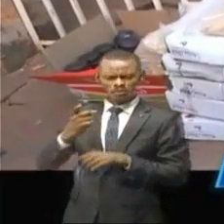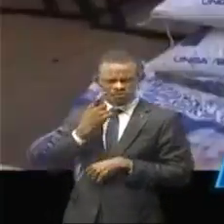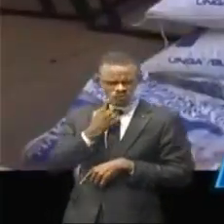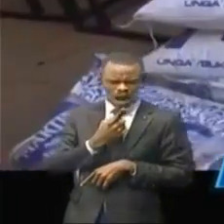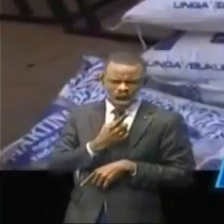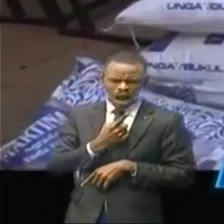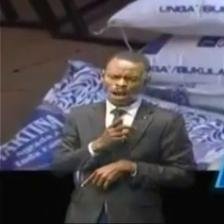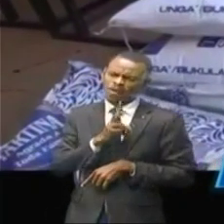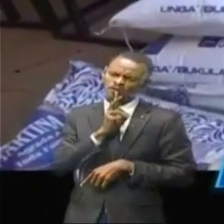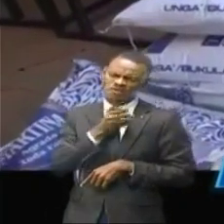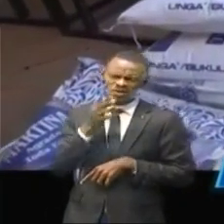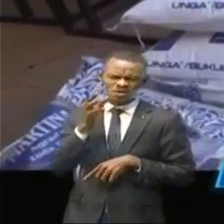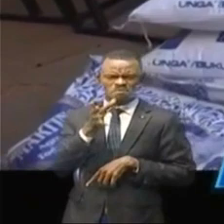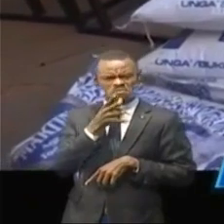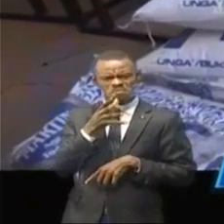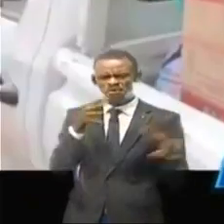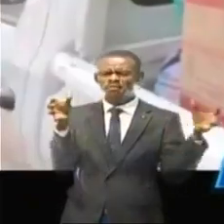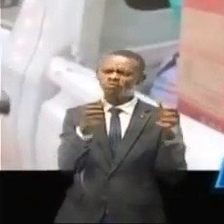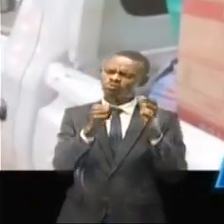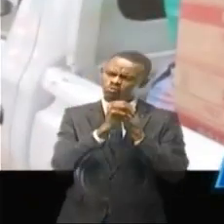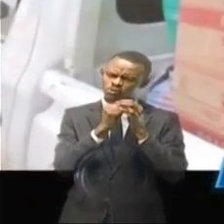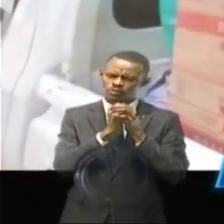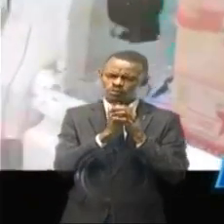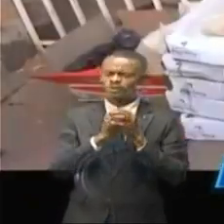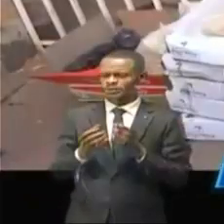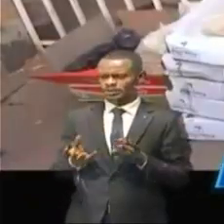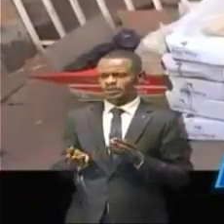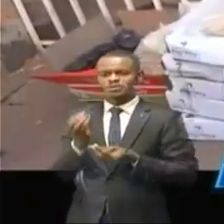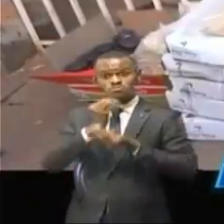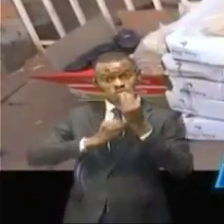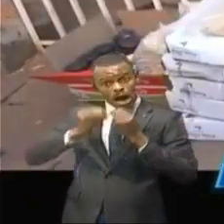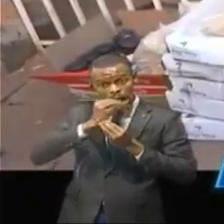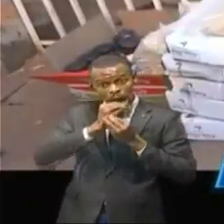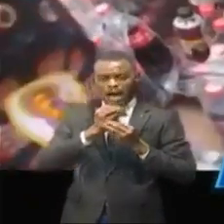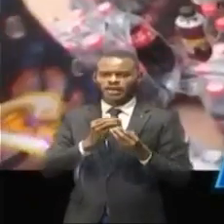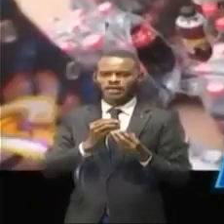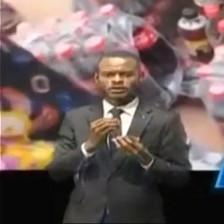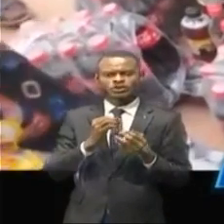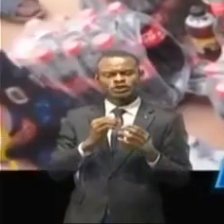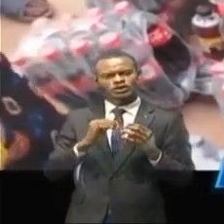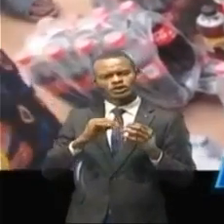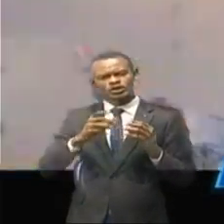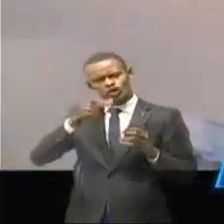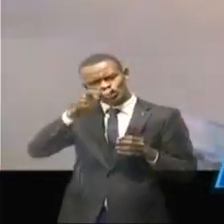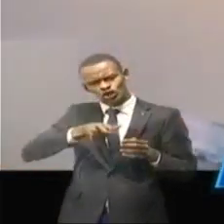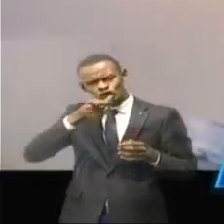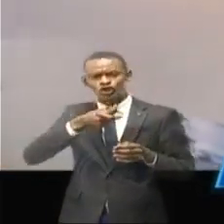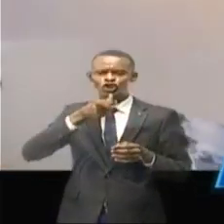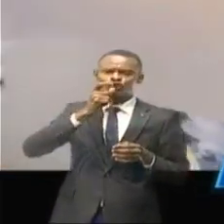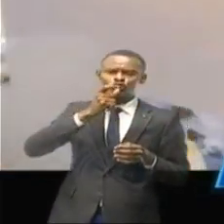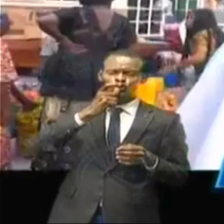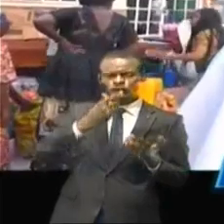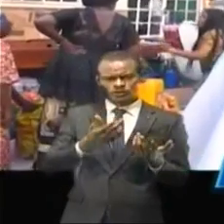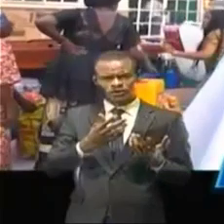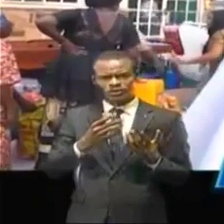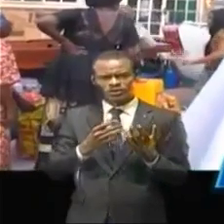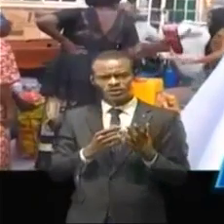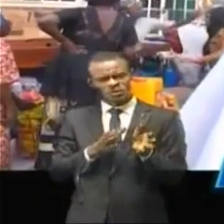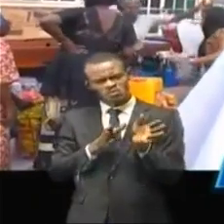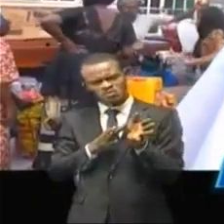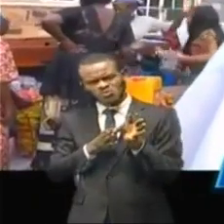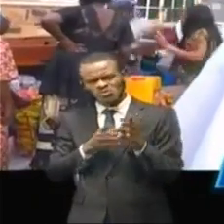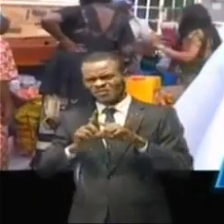sacs de farine, de maïs, de la viande, de l'huile de table, de jus et un congélateur ainsi que plusieurs autres vivres. Un